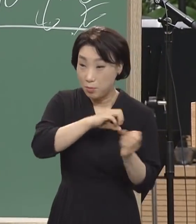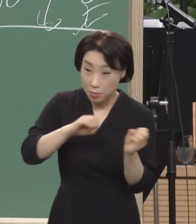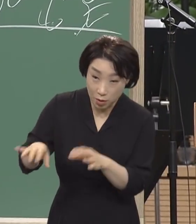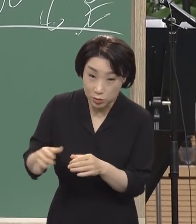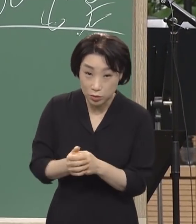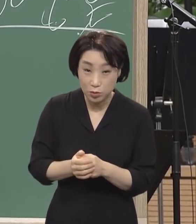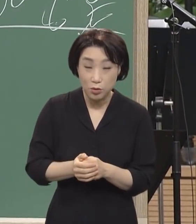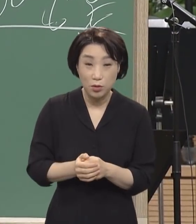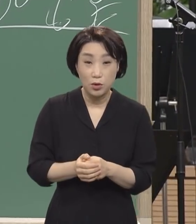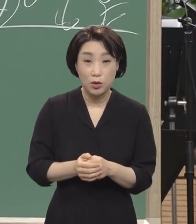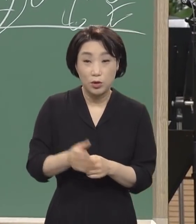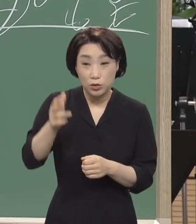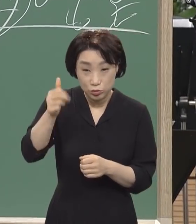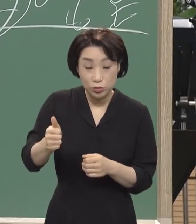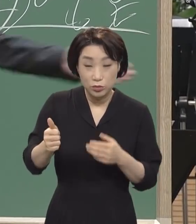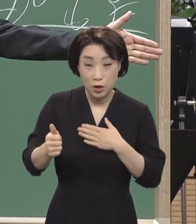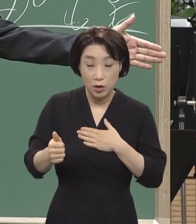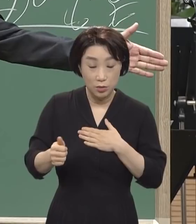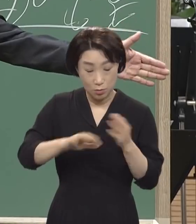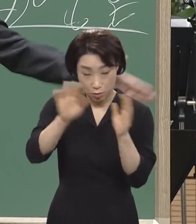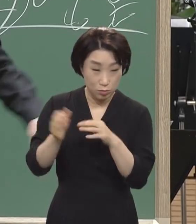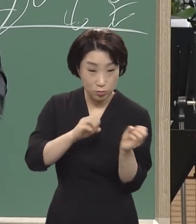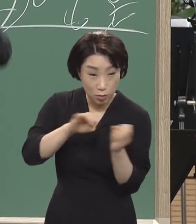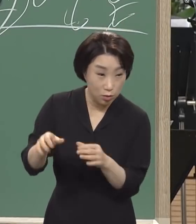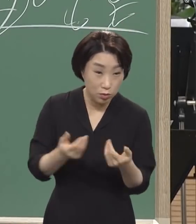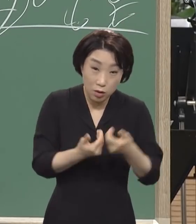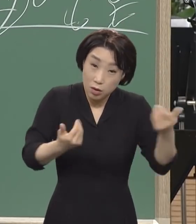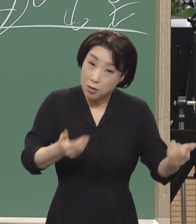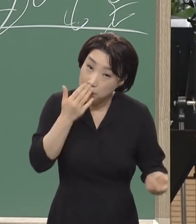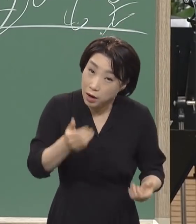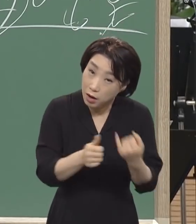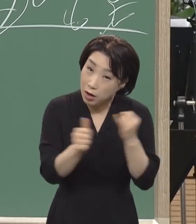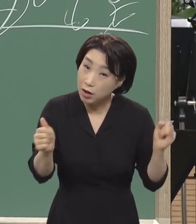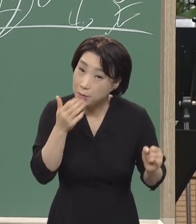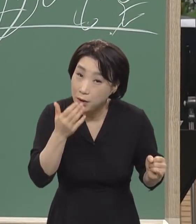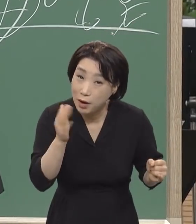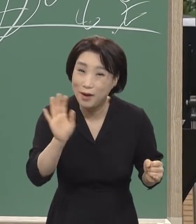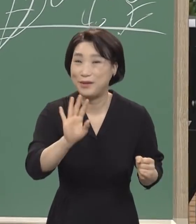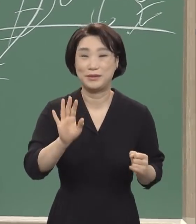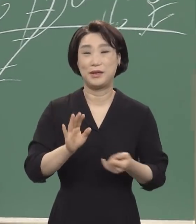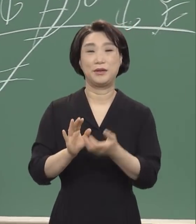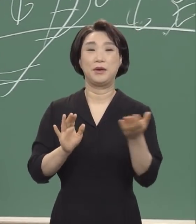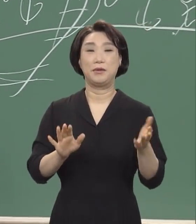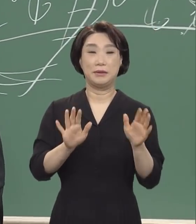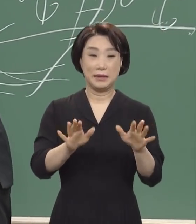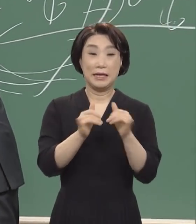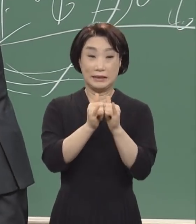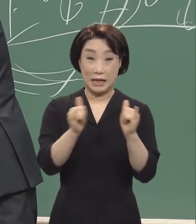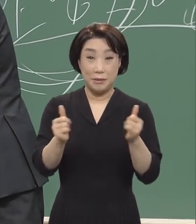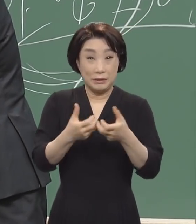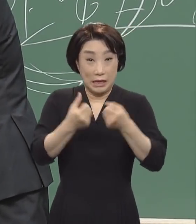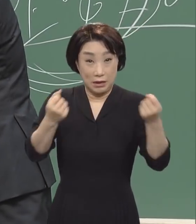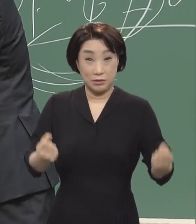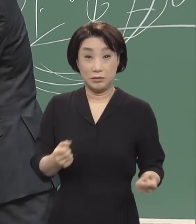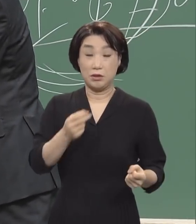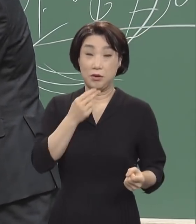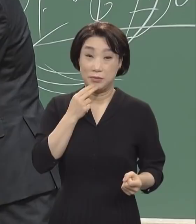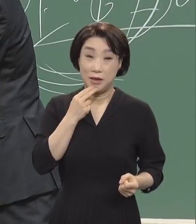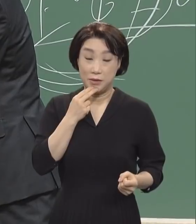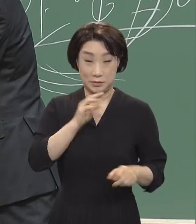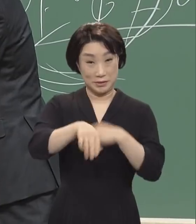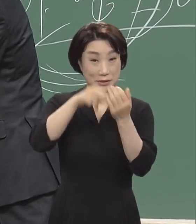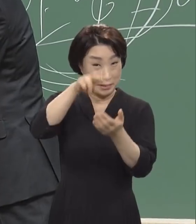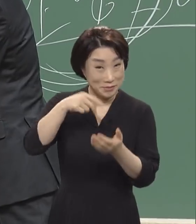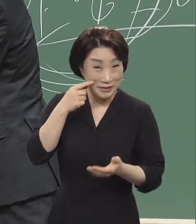자기 살과 뼈의 주위를 내던지고 갈라집니까? 절대 없어요. 그래서 사람이 나누지 못한다고만